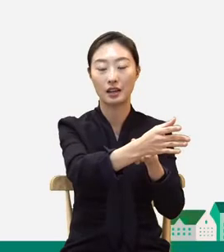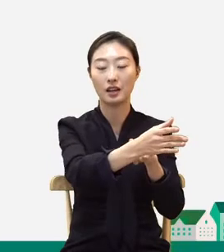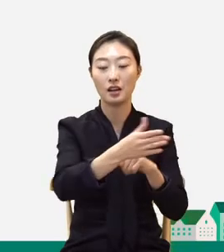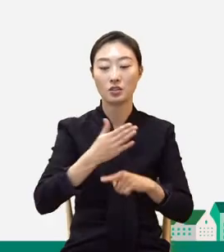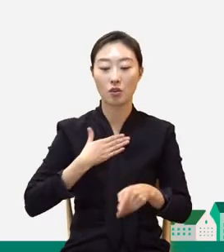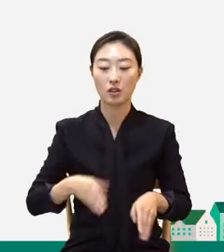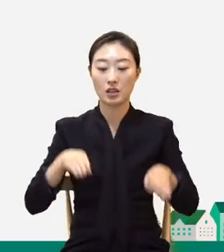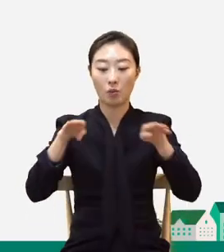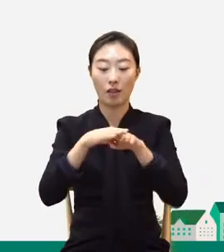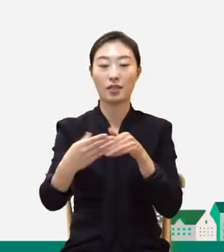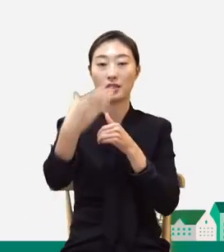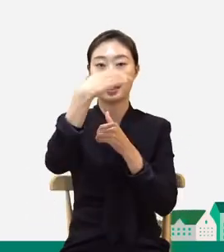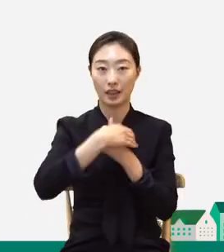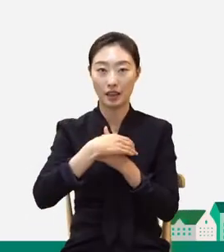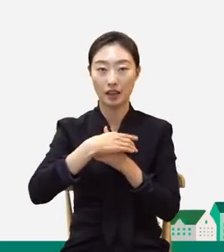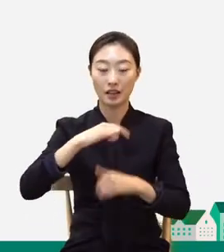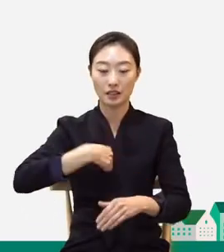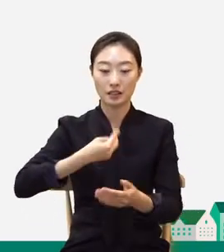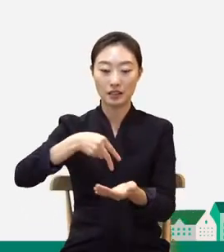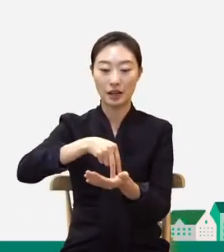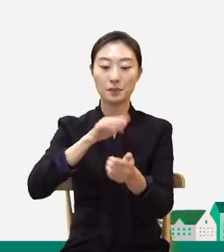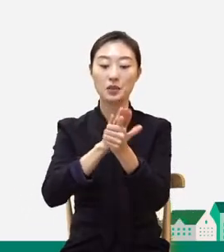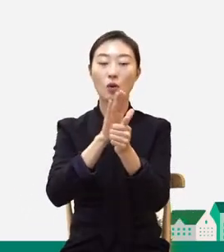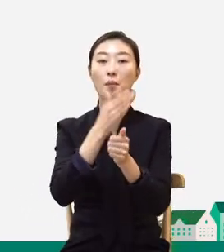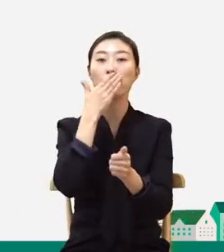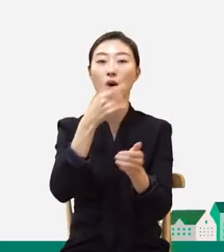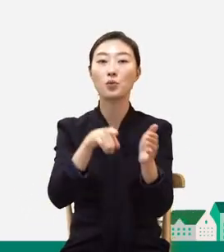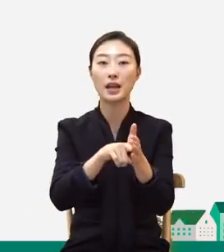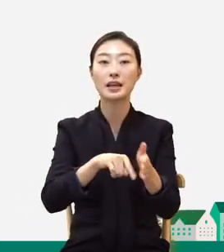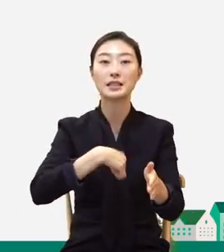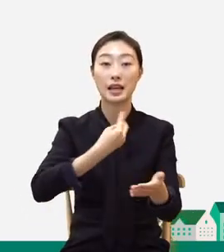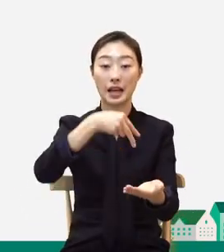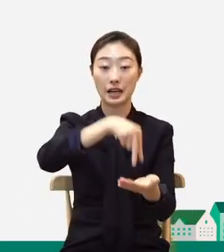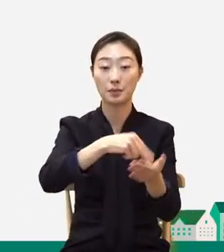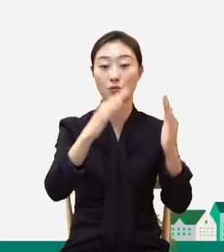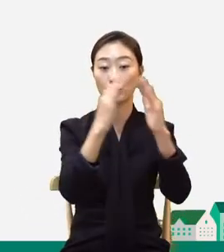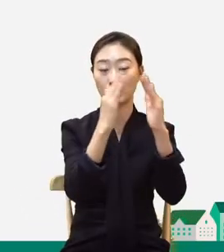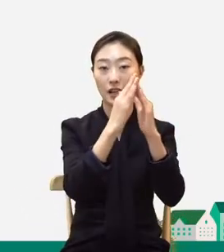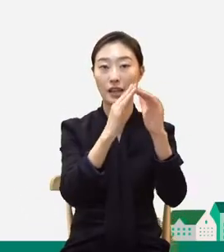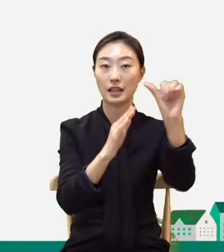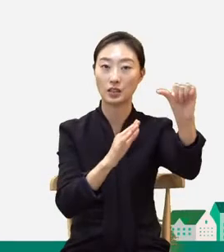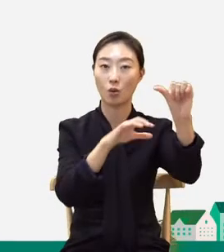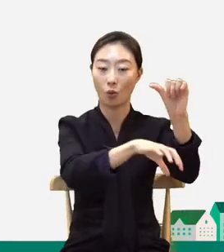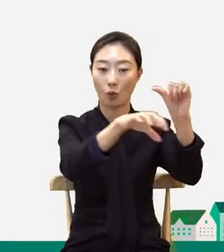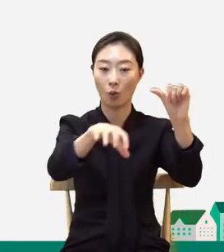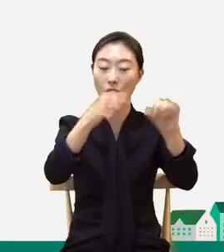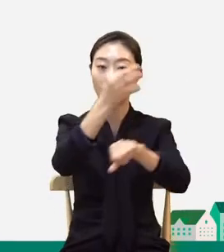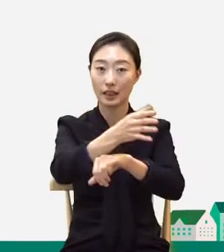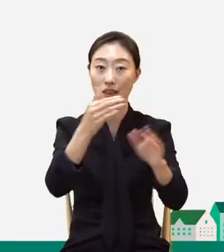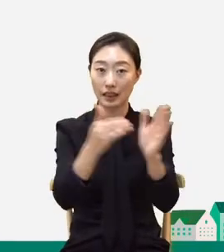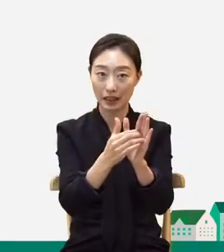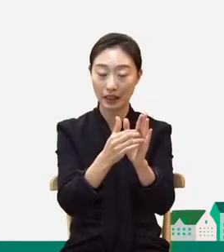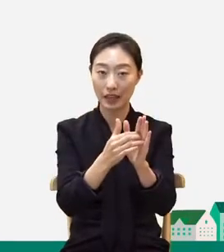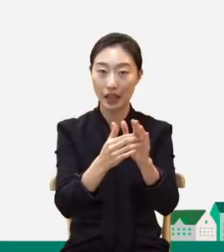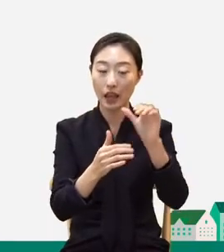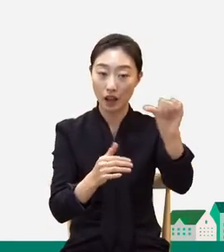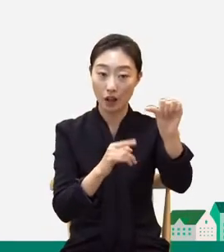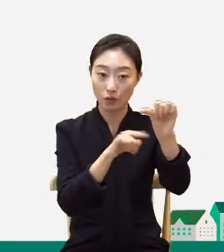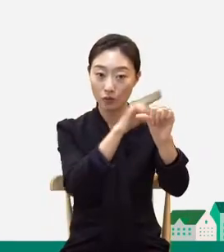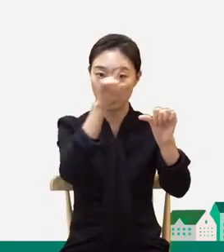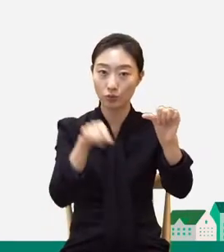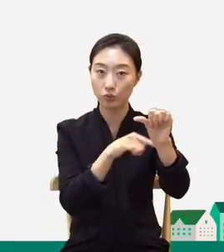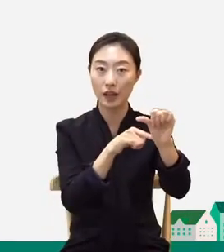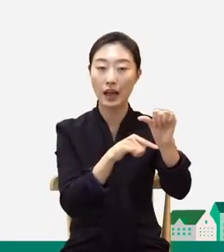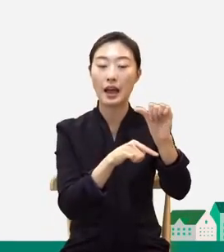기관에 위탁을 하고 자립지원을 할 수 있도록 하는 자립주택을 5개소를 확보를 했고요. 그 5개소 주택에 9분이 한